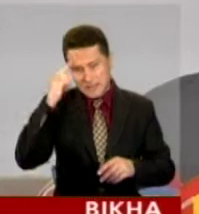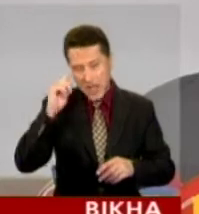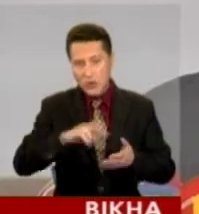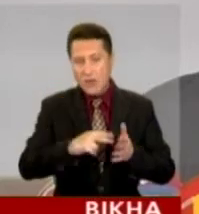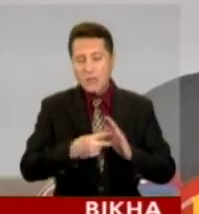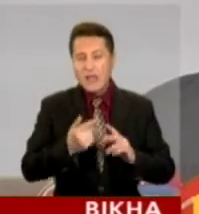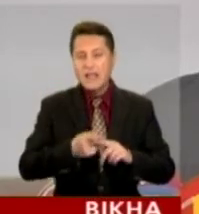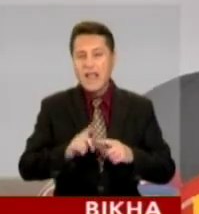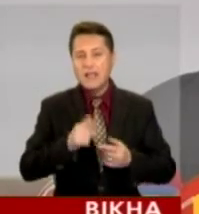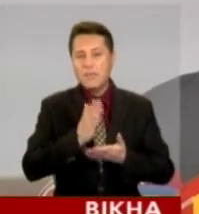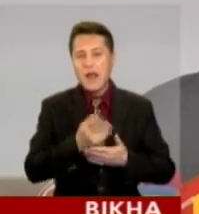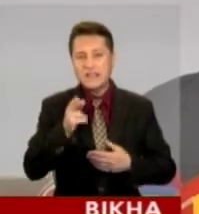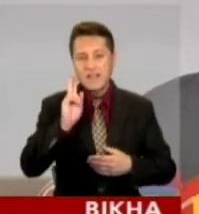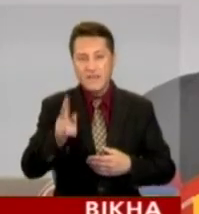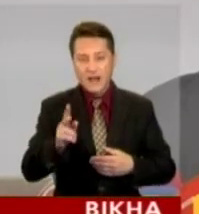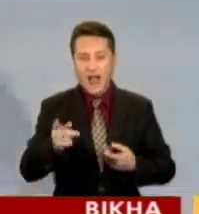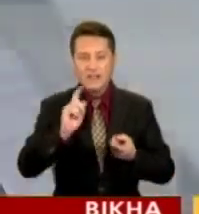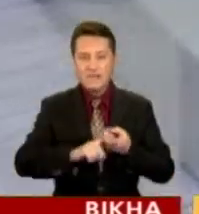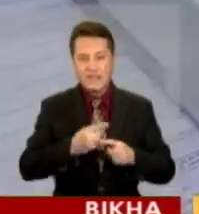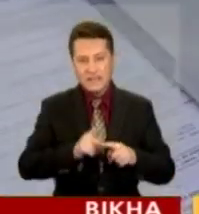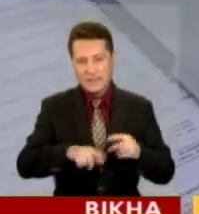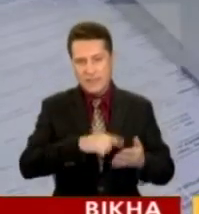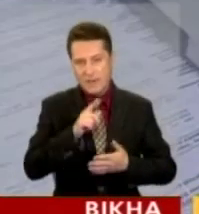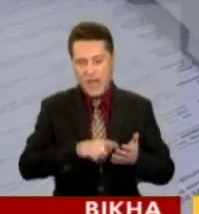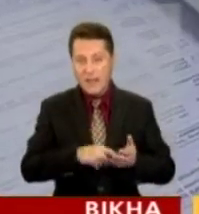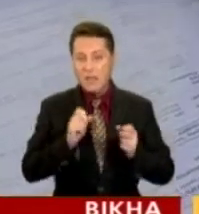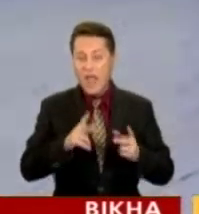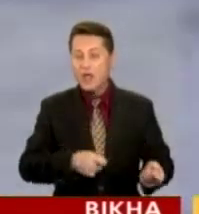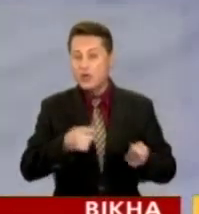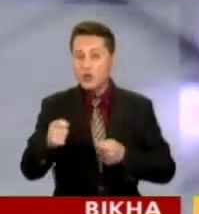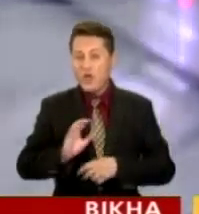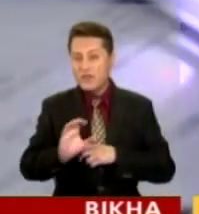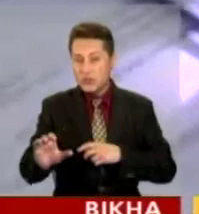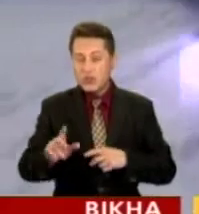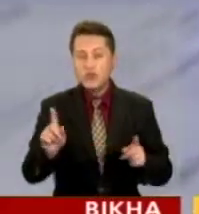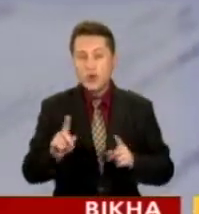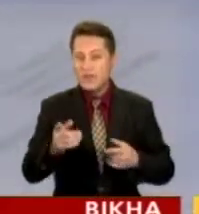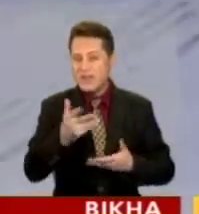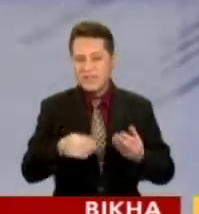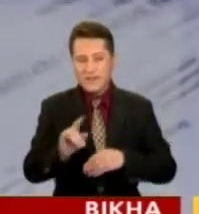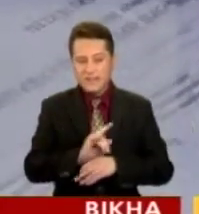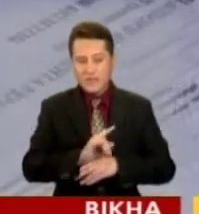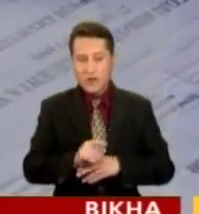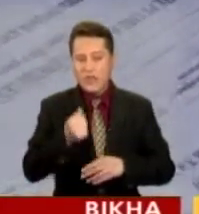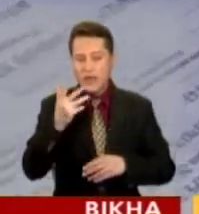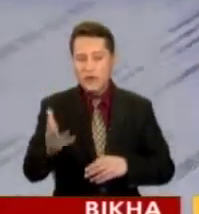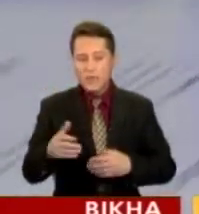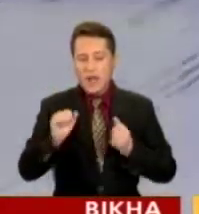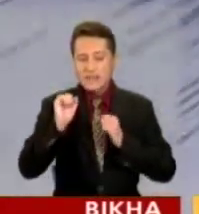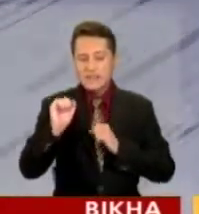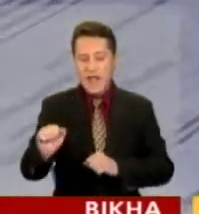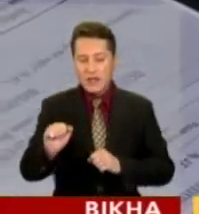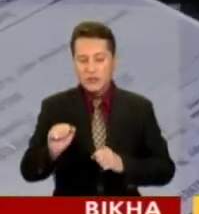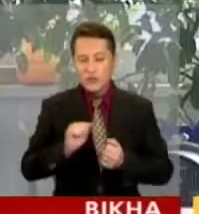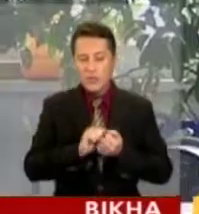має вже центральний виборчий комісія в контексті цього питання А як довезуть щоб не фальсифікували бюлетені забезпечили кількома ступенями захисту